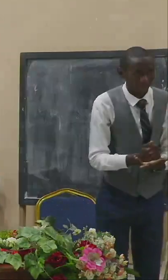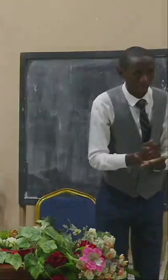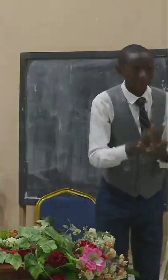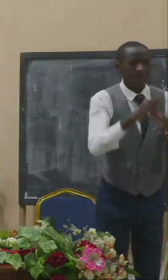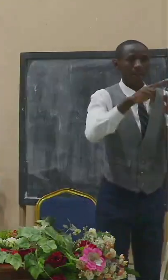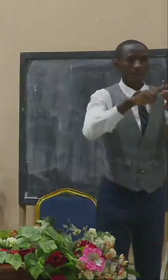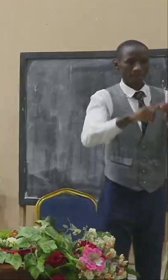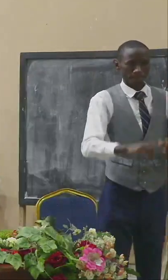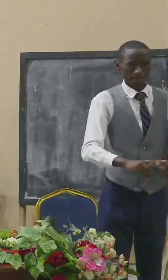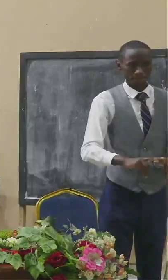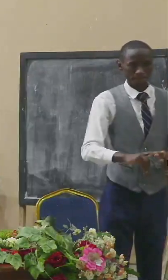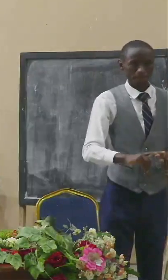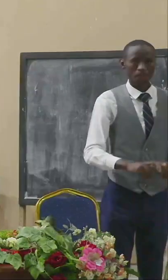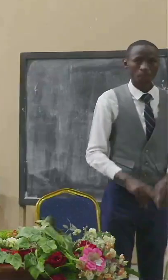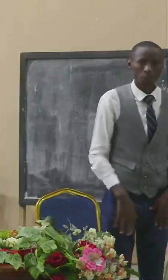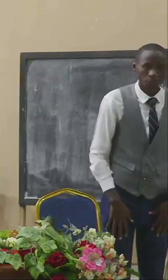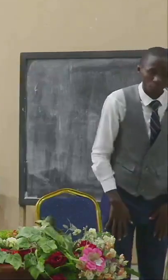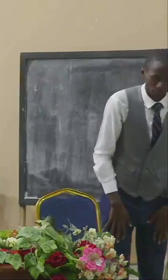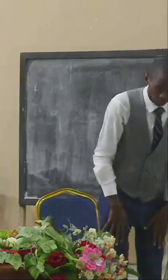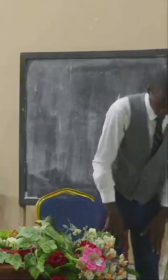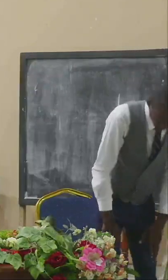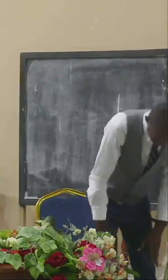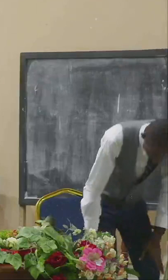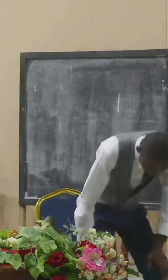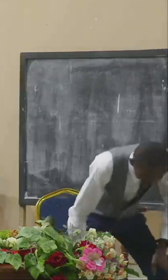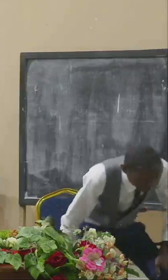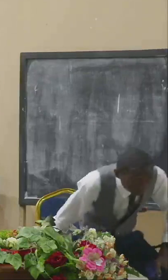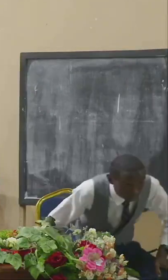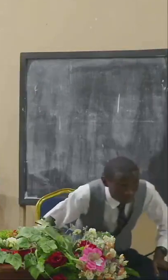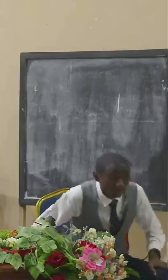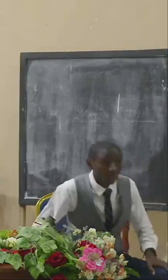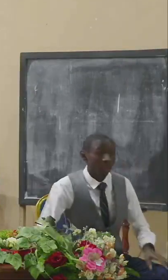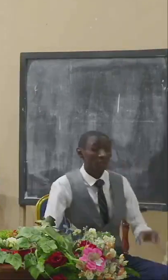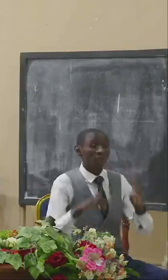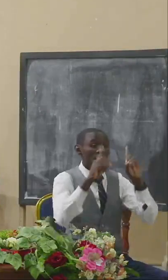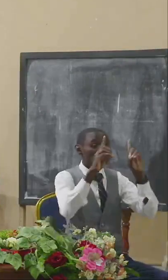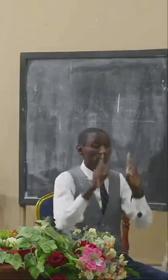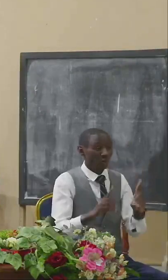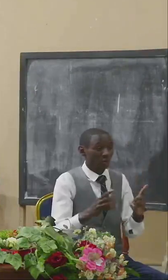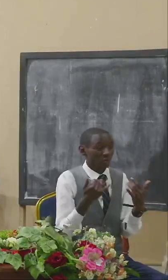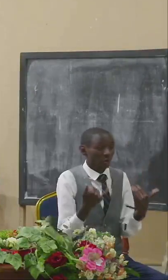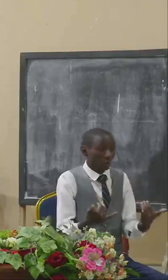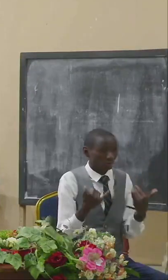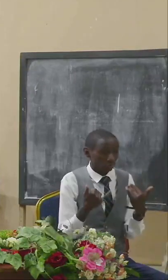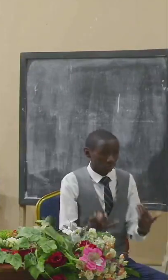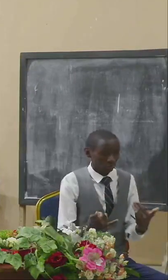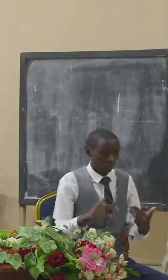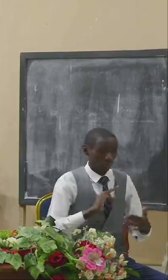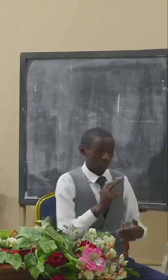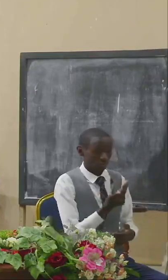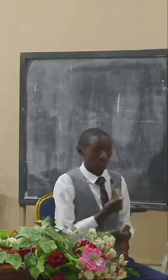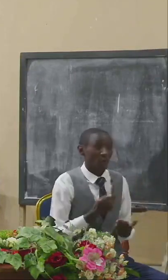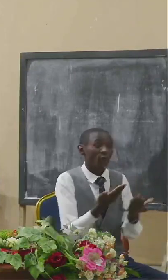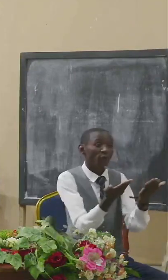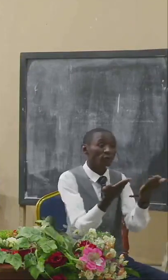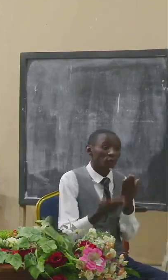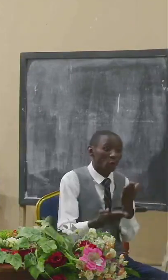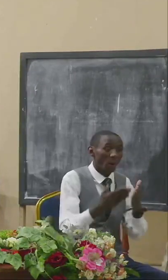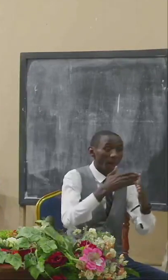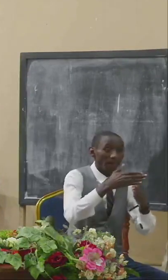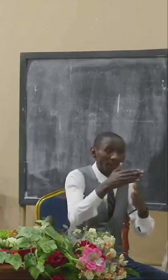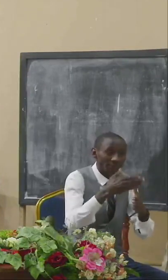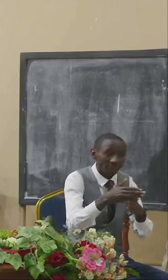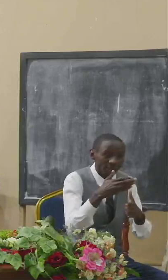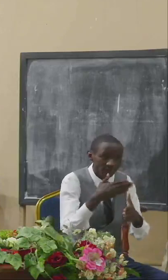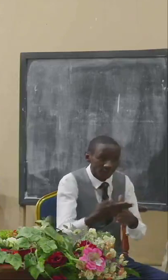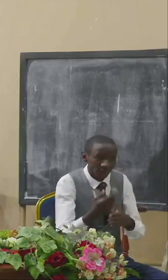Amen. Frère, vous allez vous asseoir. Donc aujourd'hui, Saleo, nous voulons partager une pensée.